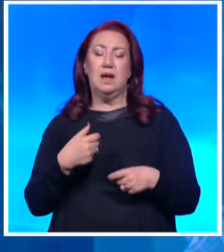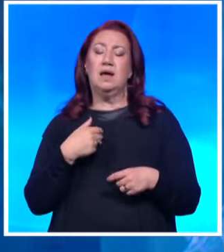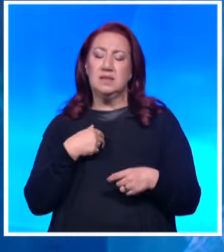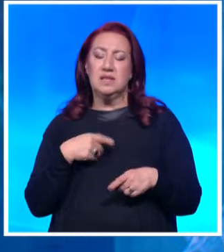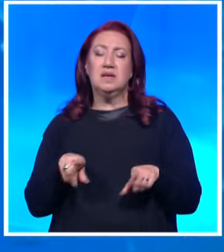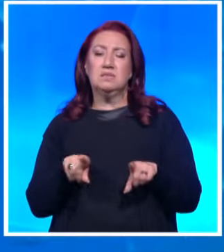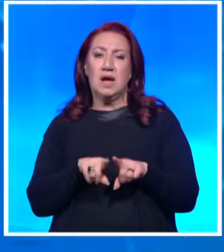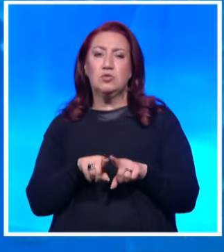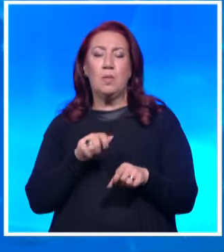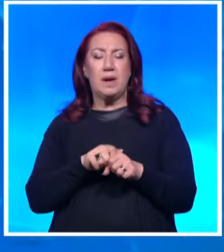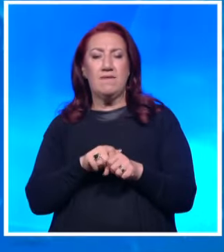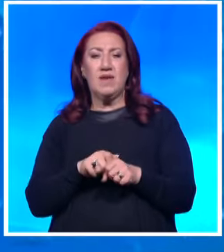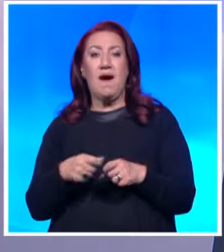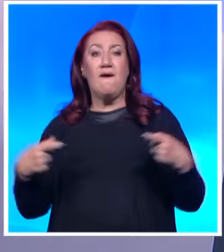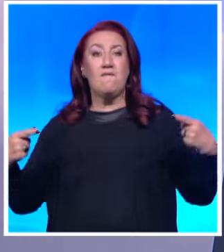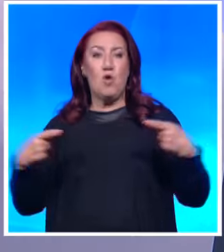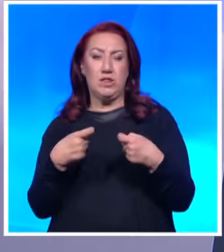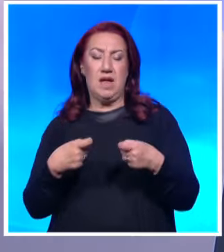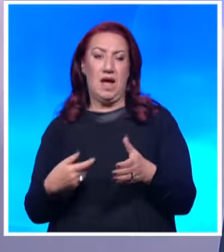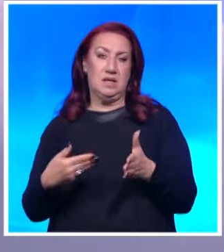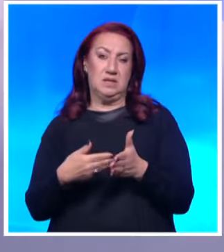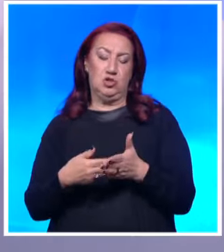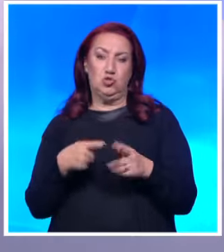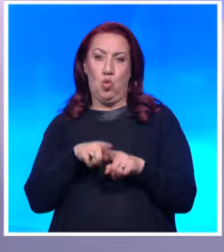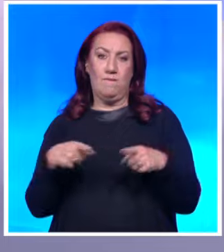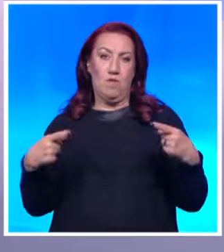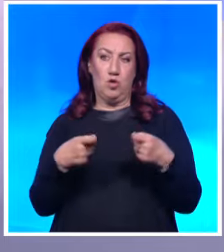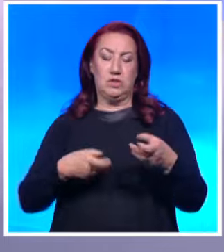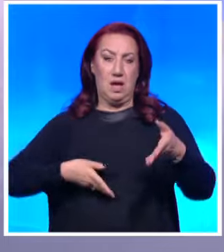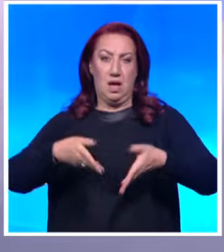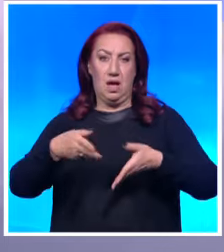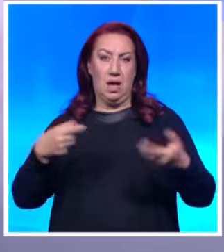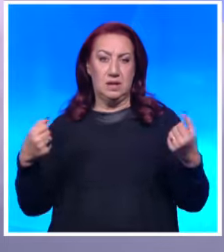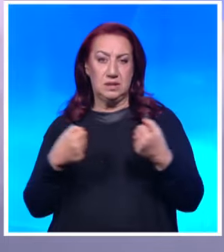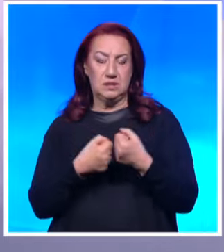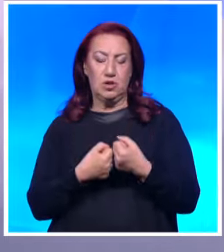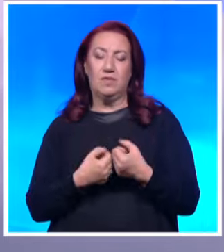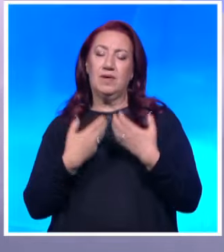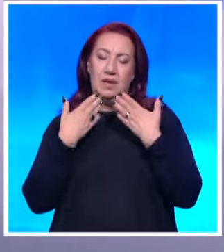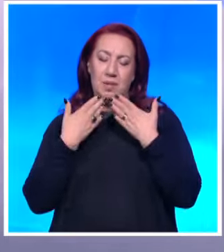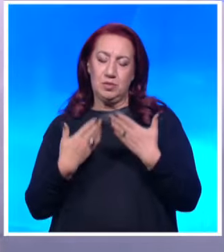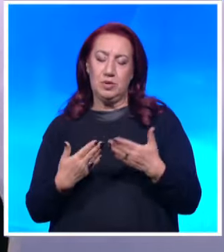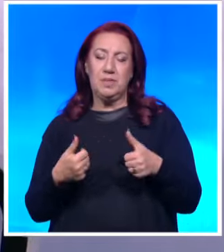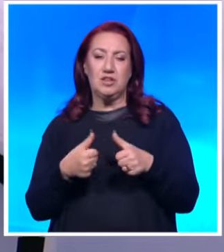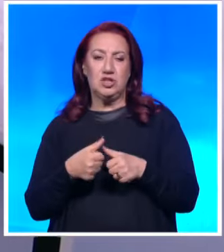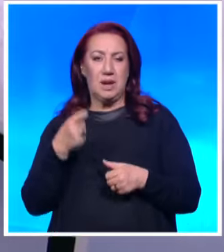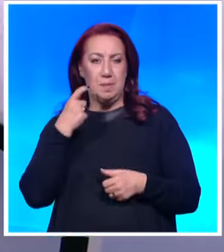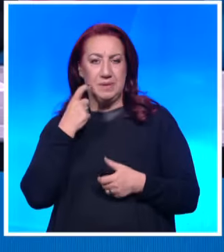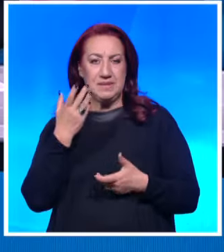войната. Добре, благодарим ви много. Гост в нашето студио беше главен инспектор Лъчезар Близнаков от Пътна полиция към Главна дирекция Национална